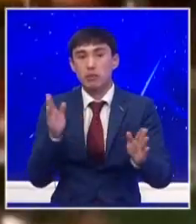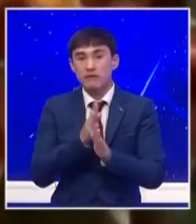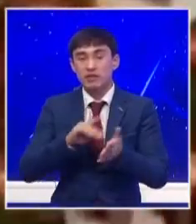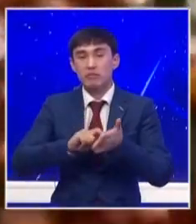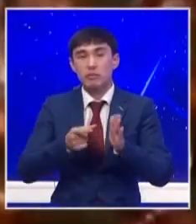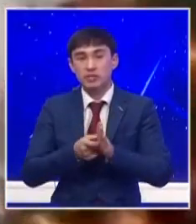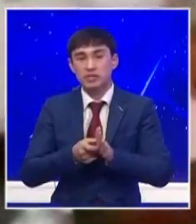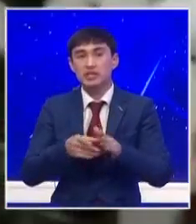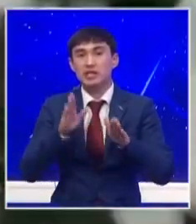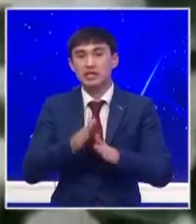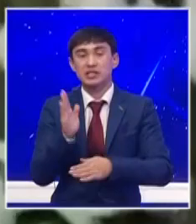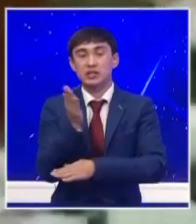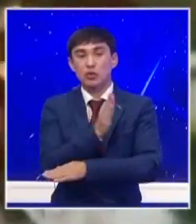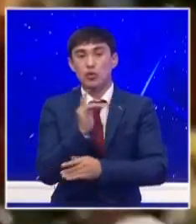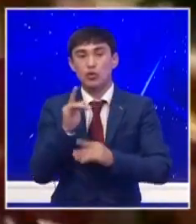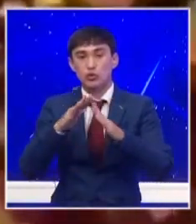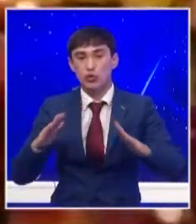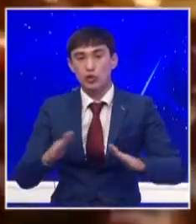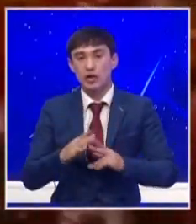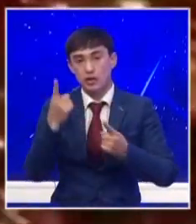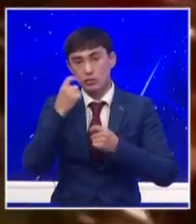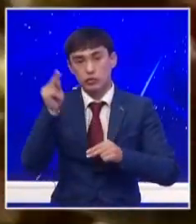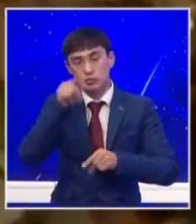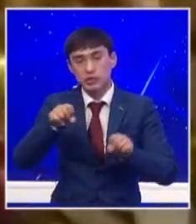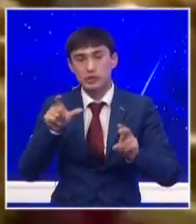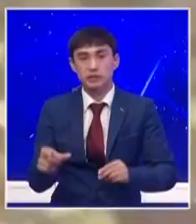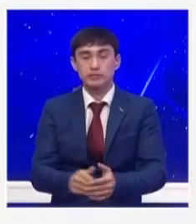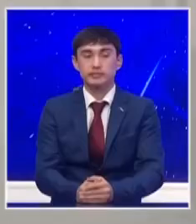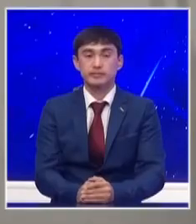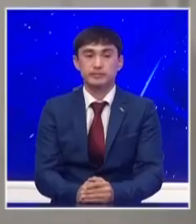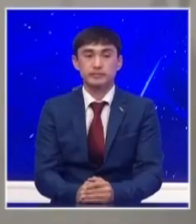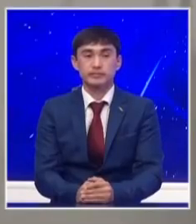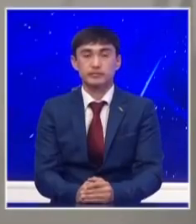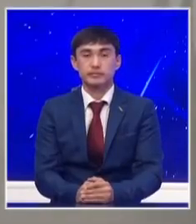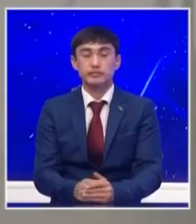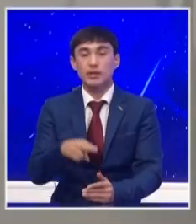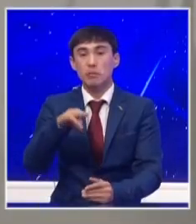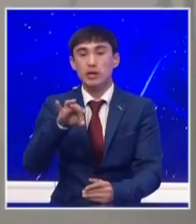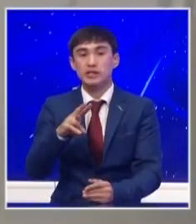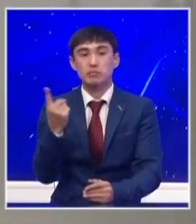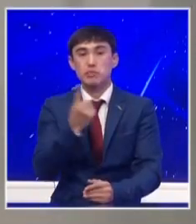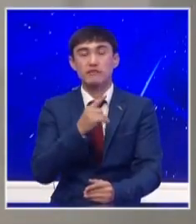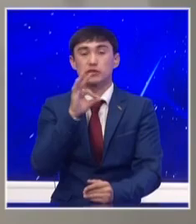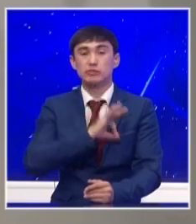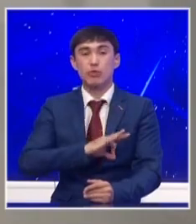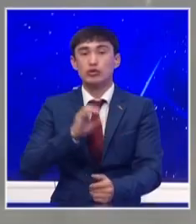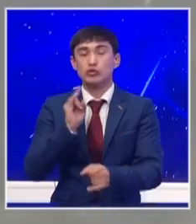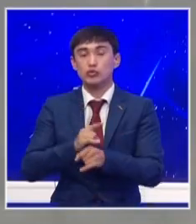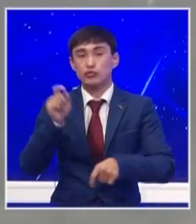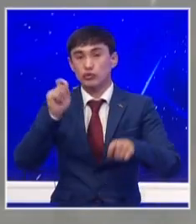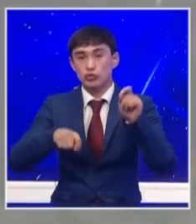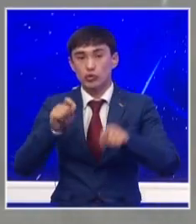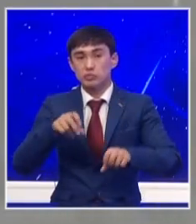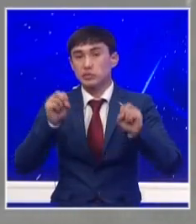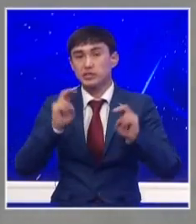помещение где стоит Рождественская ель рекомендуют учёные в Пакистане впервые использовали искусственный